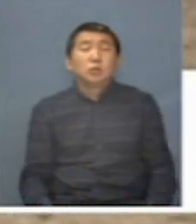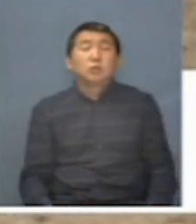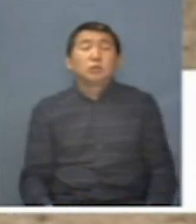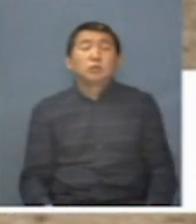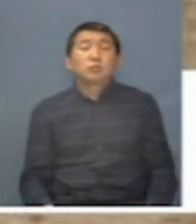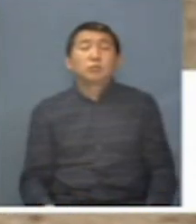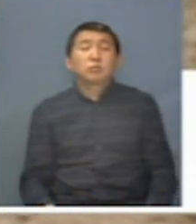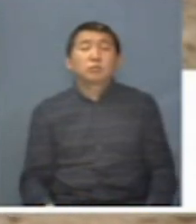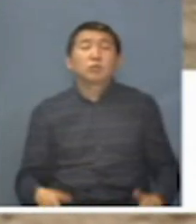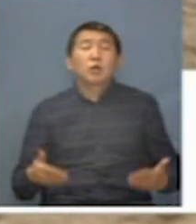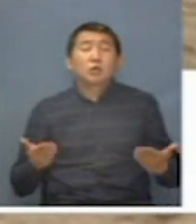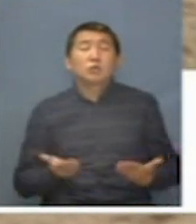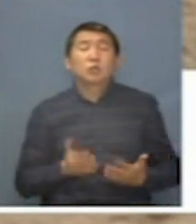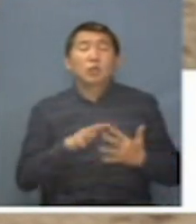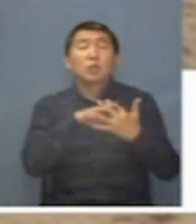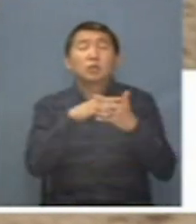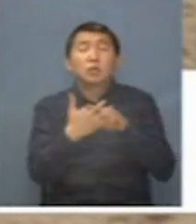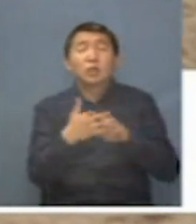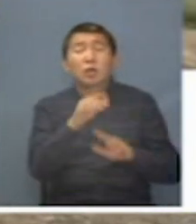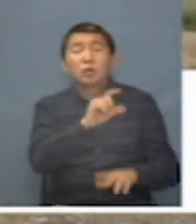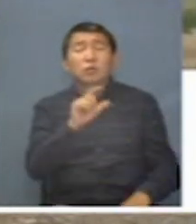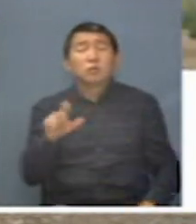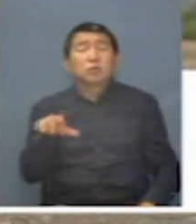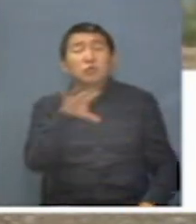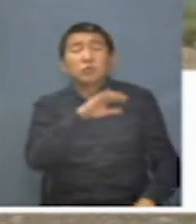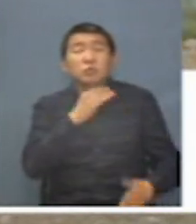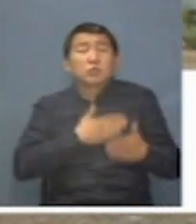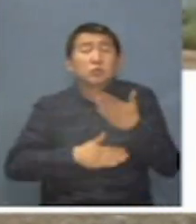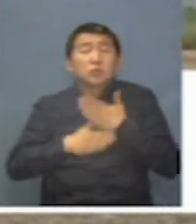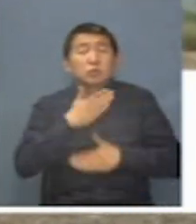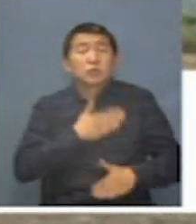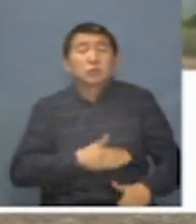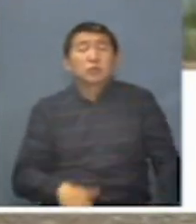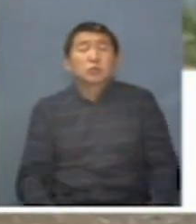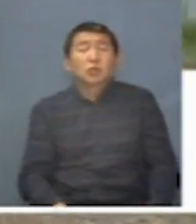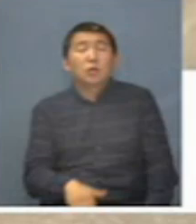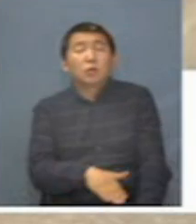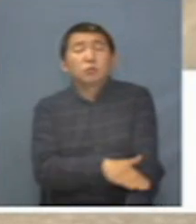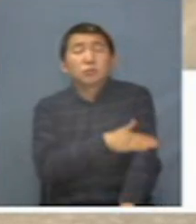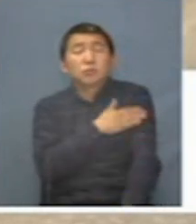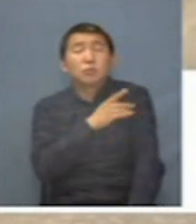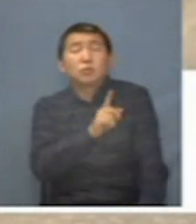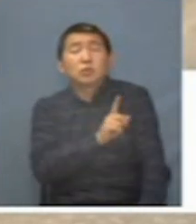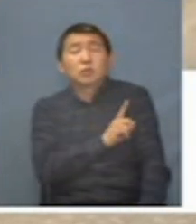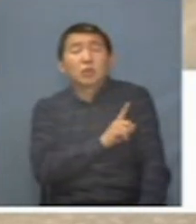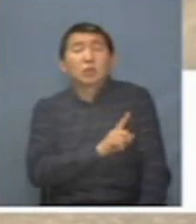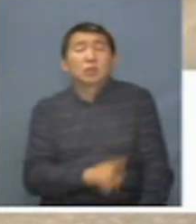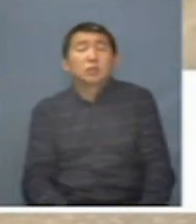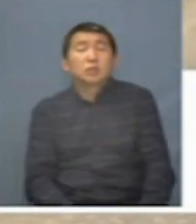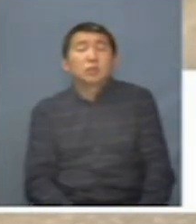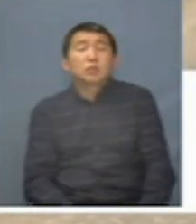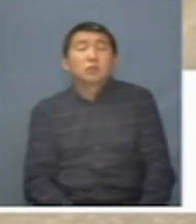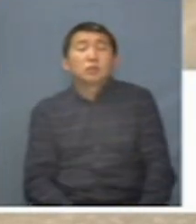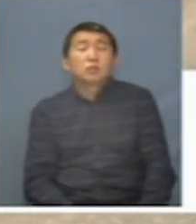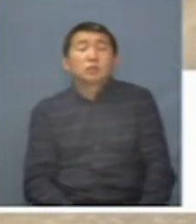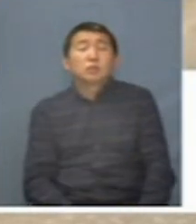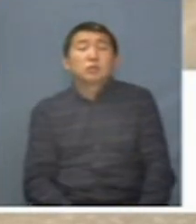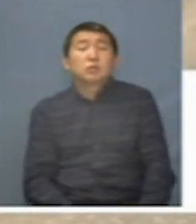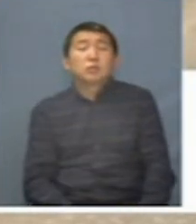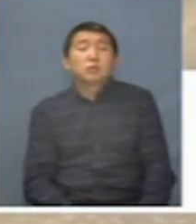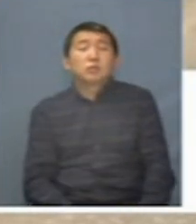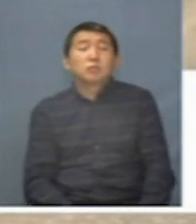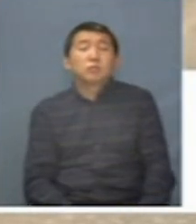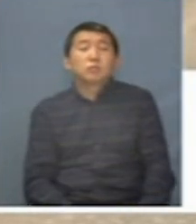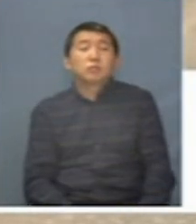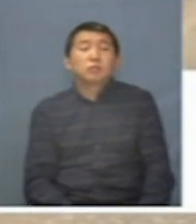скрывают радости. Они давно мечтали о комфортной инфраструктуре в своем селе. Была проделана большая работа с тех